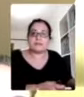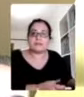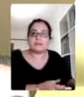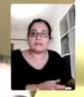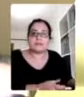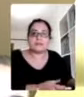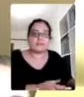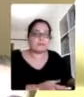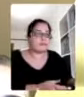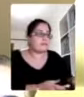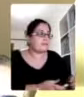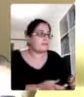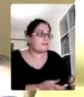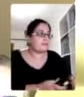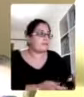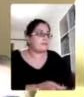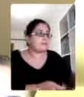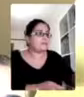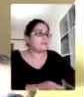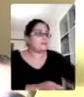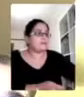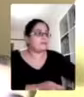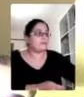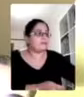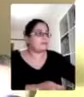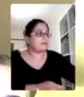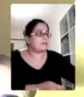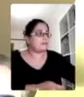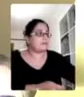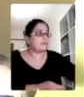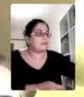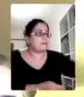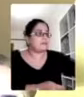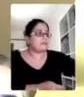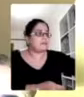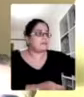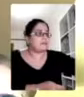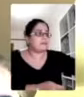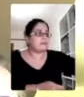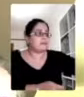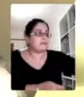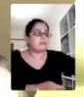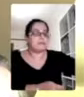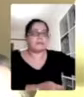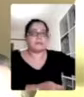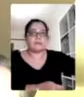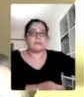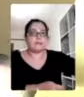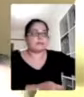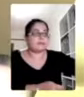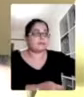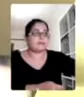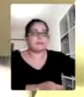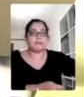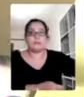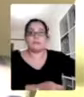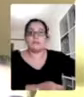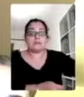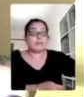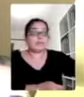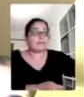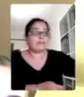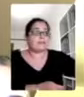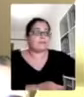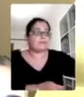yurt dışında yaklaşık 10 dolara satılan 50 gramlık teneke ülkemizde satılabilmesi için 300 lira falan gibi bir fiyata çıkıyor.